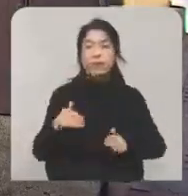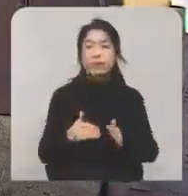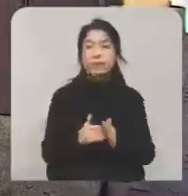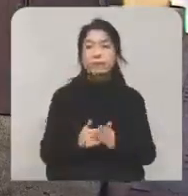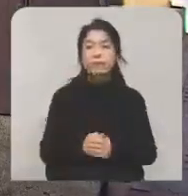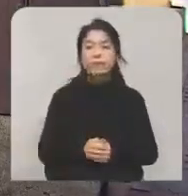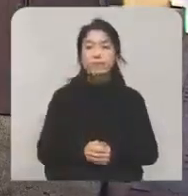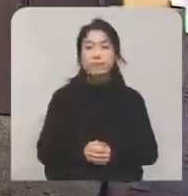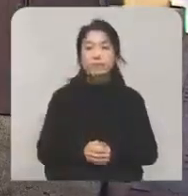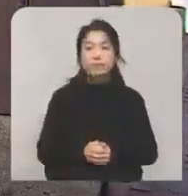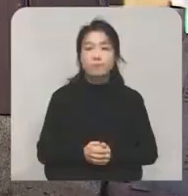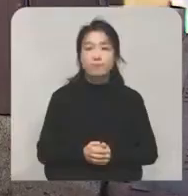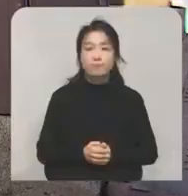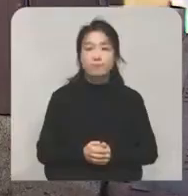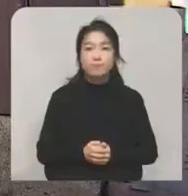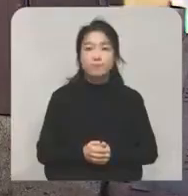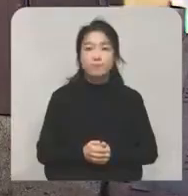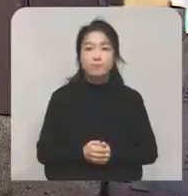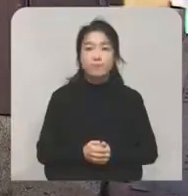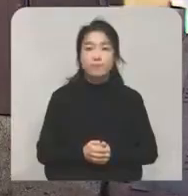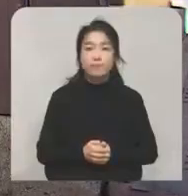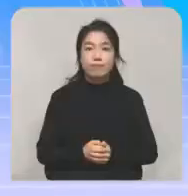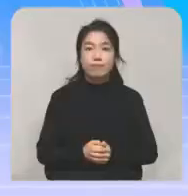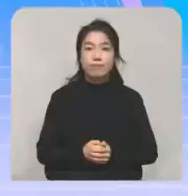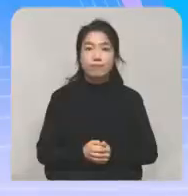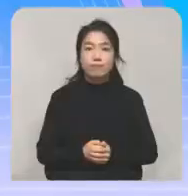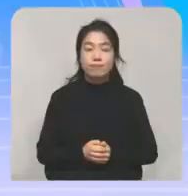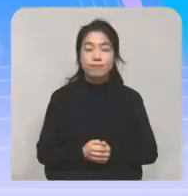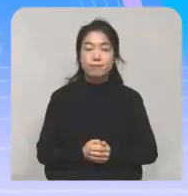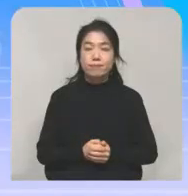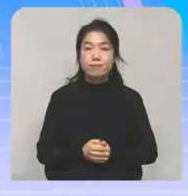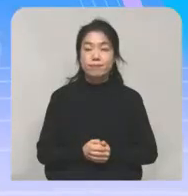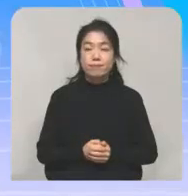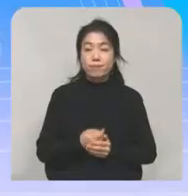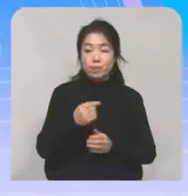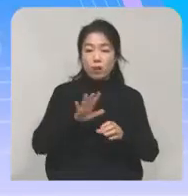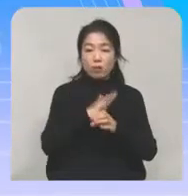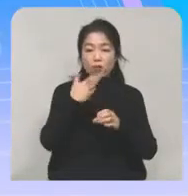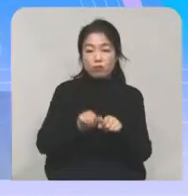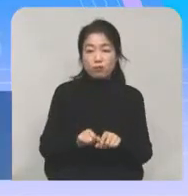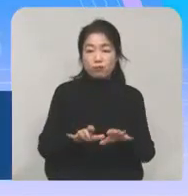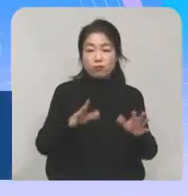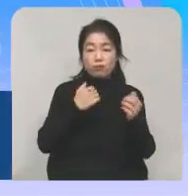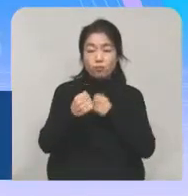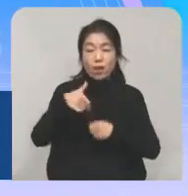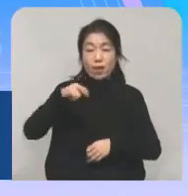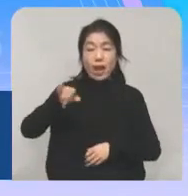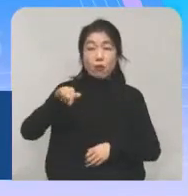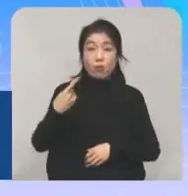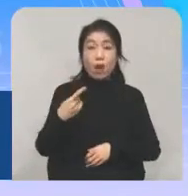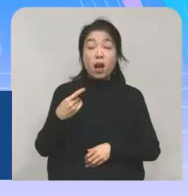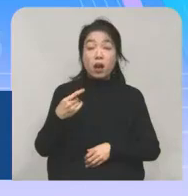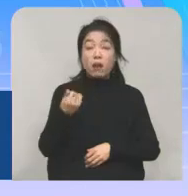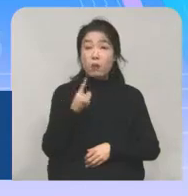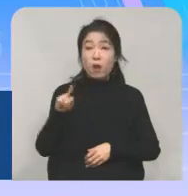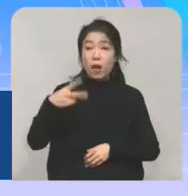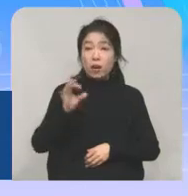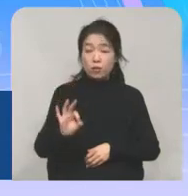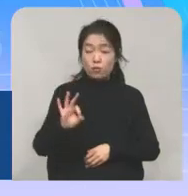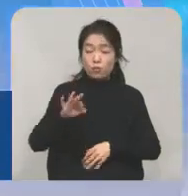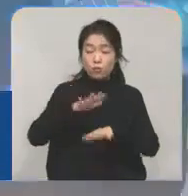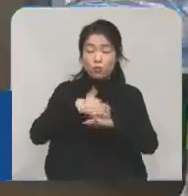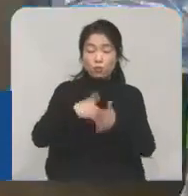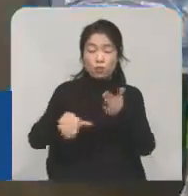kbs 뉴스 1이 줍니다 코롤라 7 확산에도 각화동 농산물도매시장 거래 기